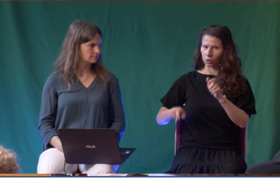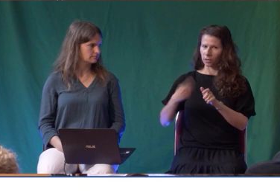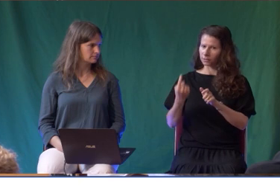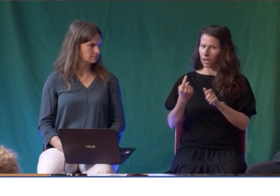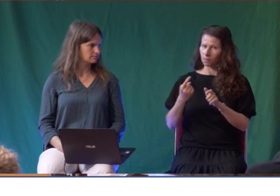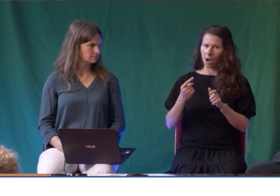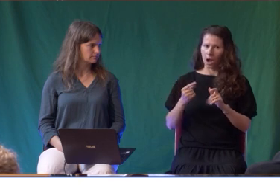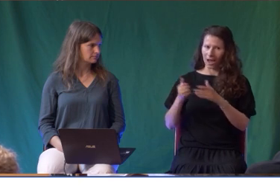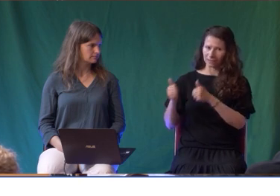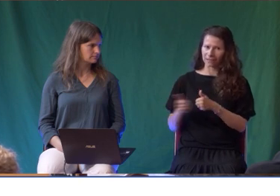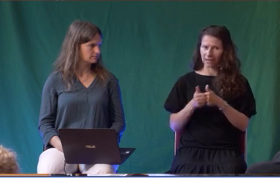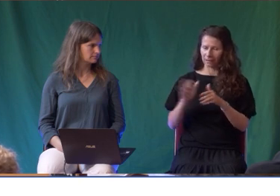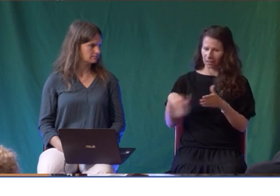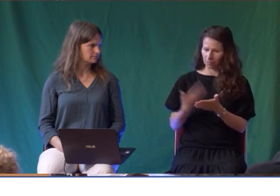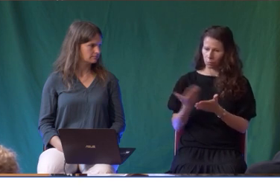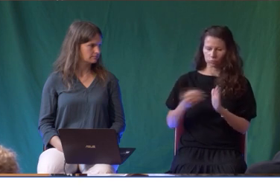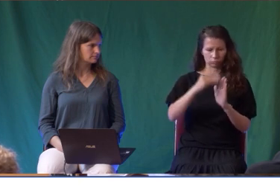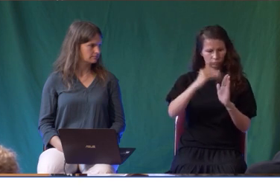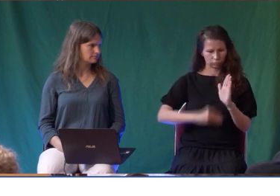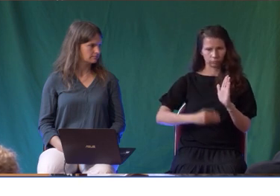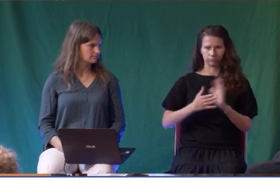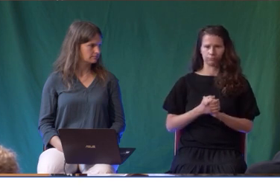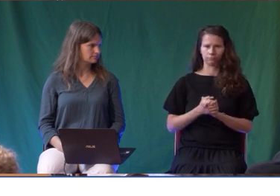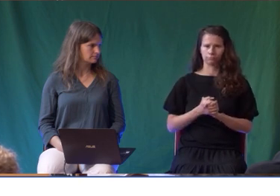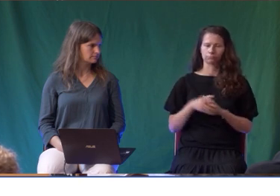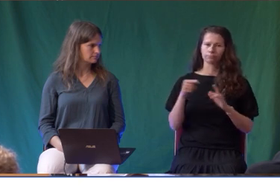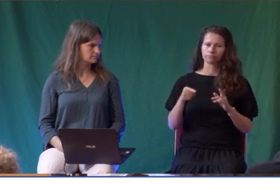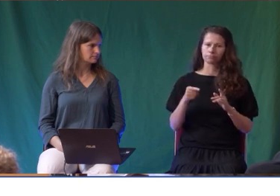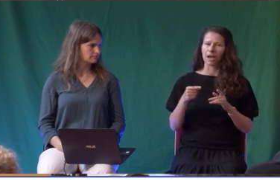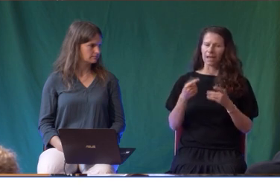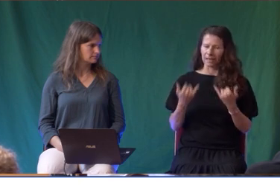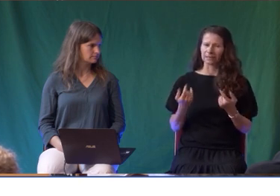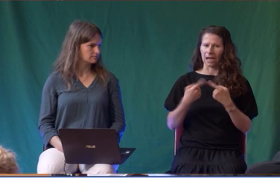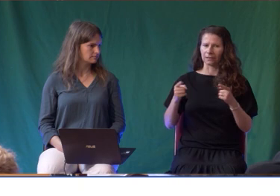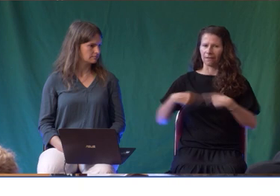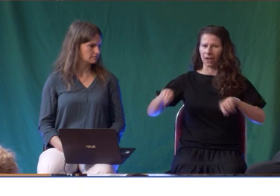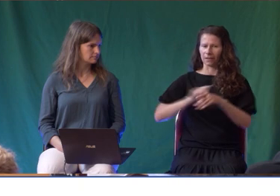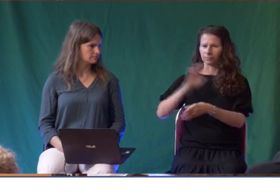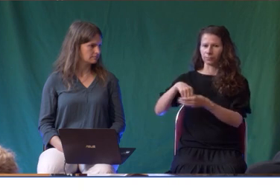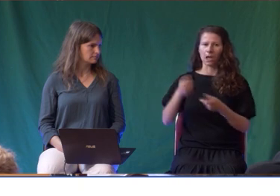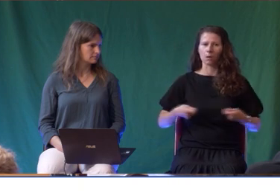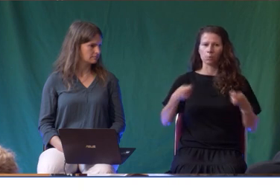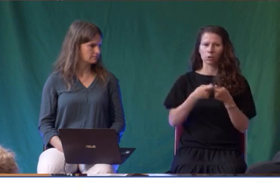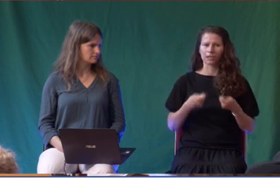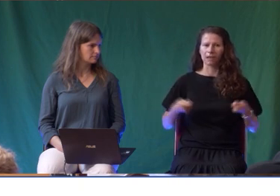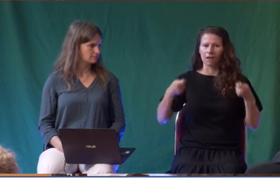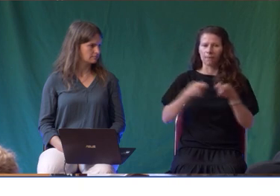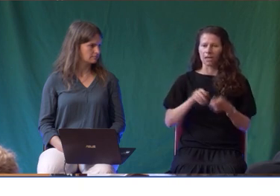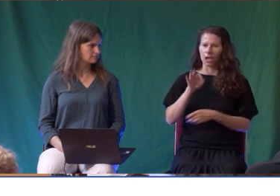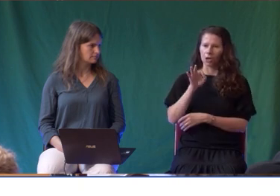anbieten das gehört jetzt zu einem anderen Verein der Verein heißt Bundesverband für